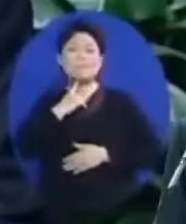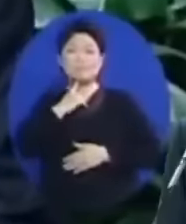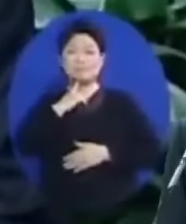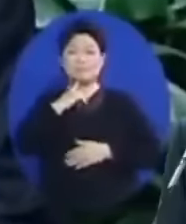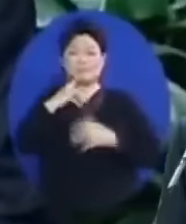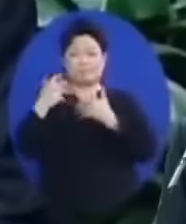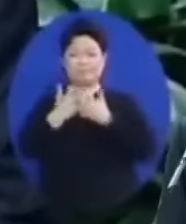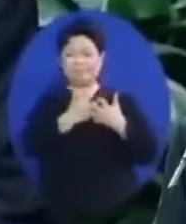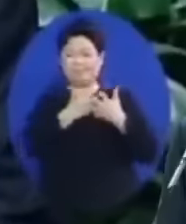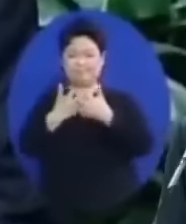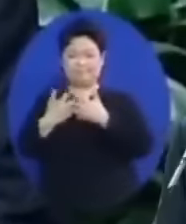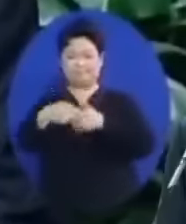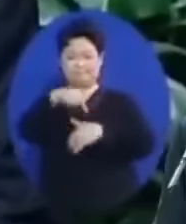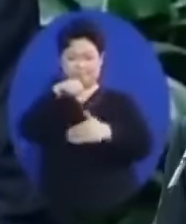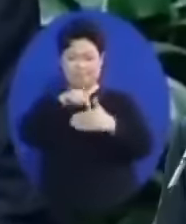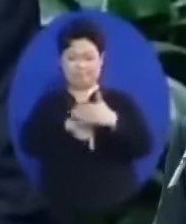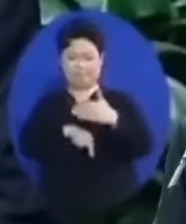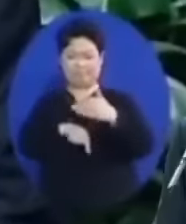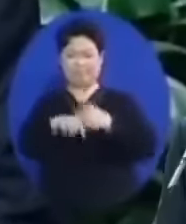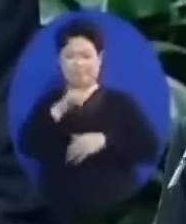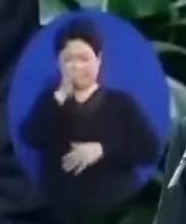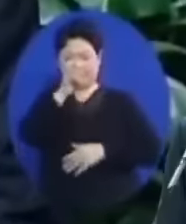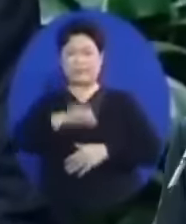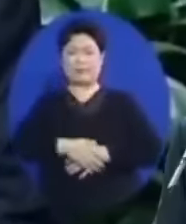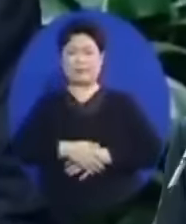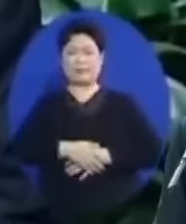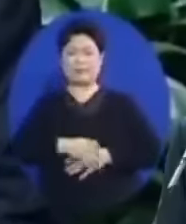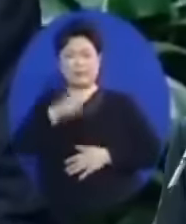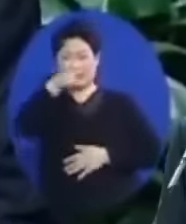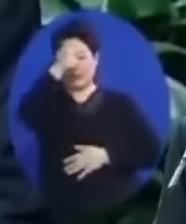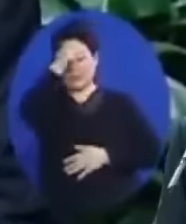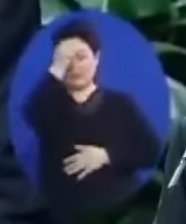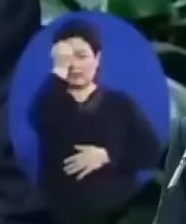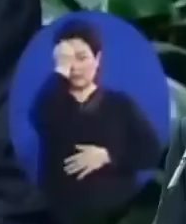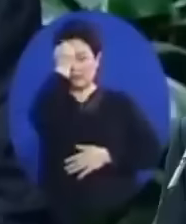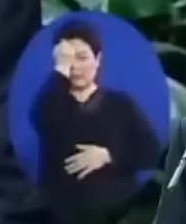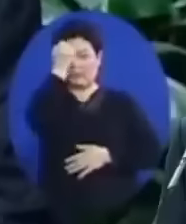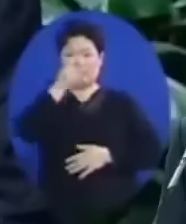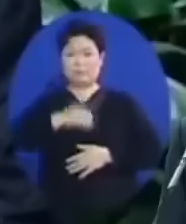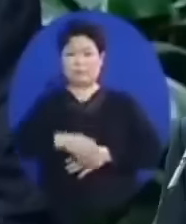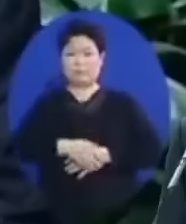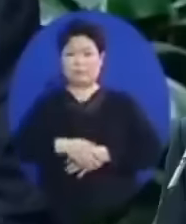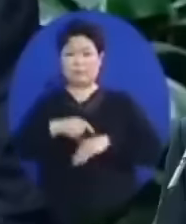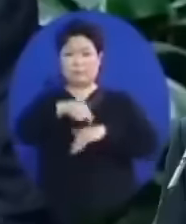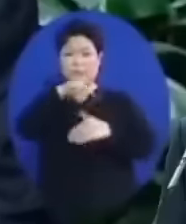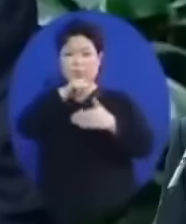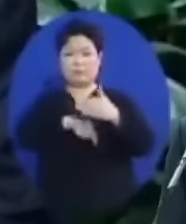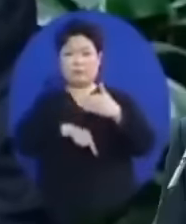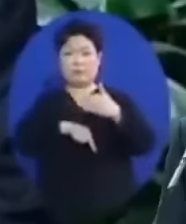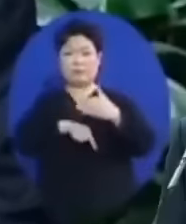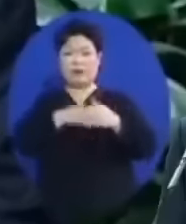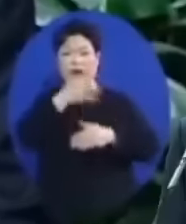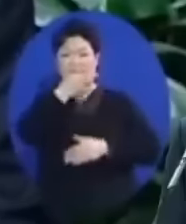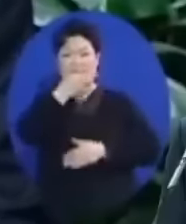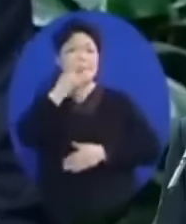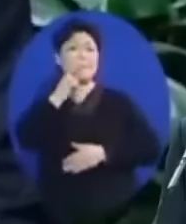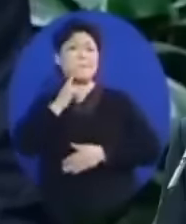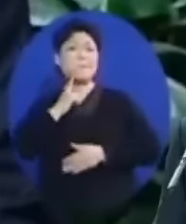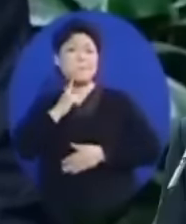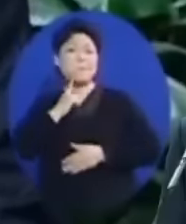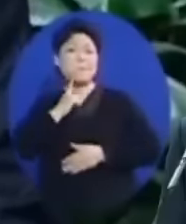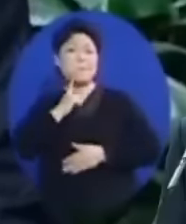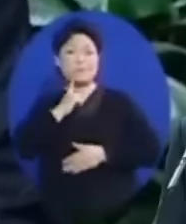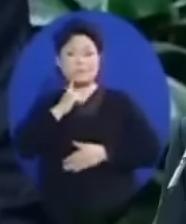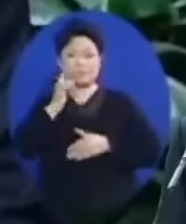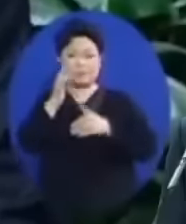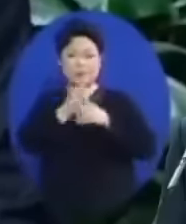탐욕이 마음 꽉 잡고 있는 것입니다. 아담과 하와 이후 마음의 욕심과 탐심에 잡히지